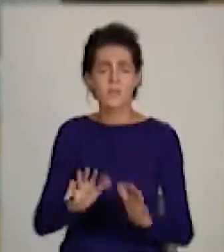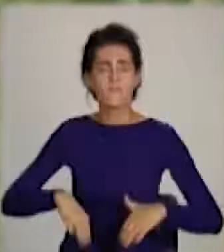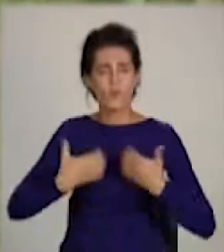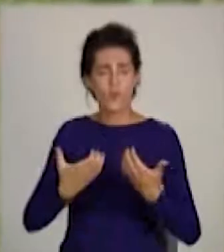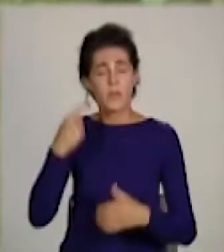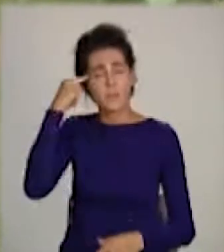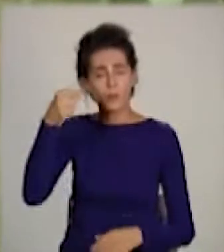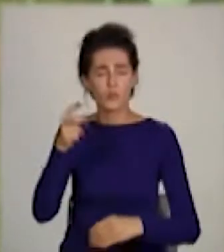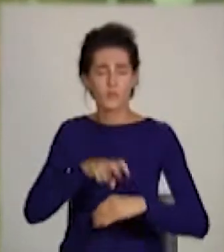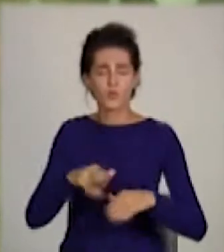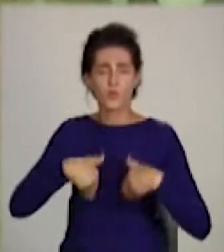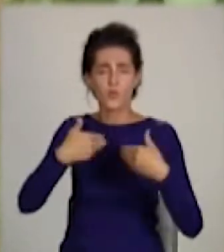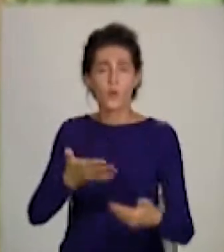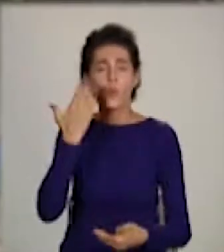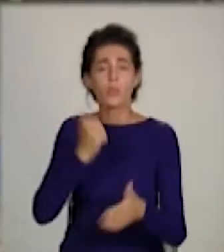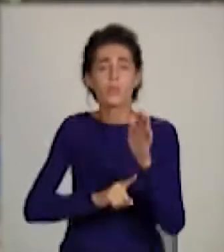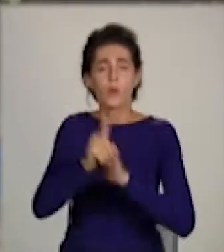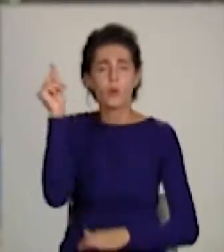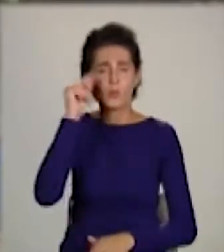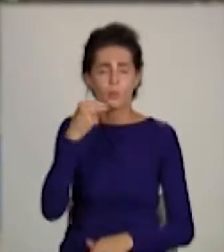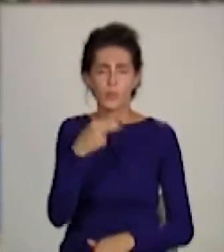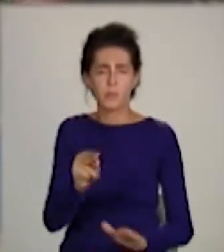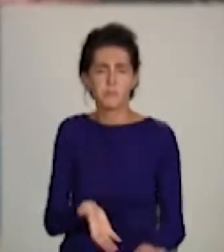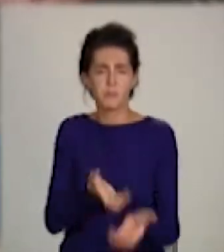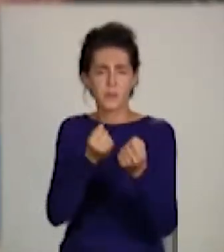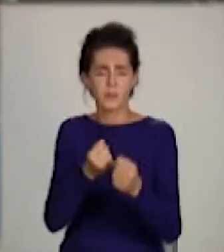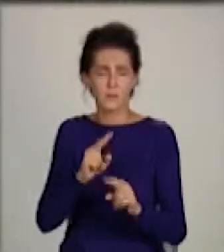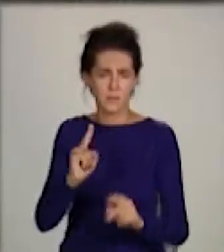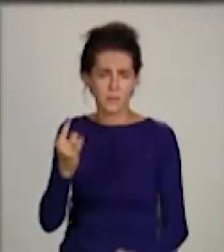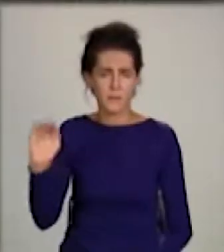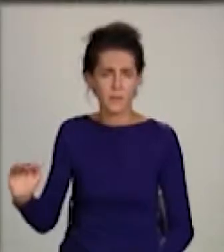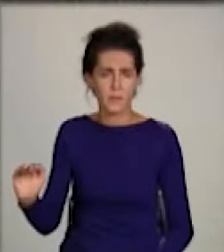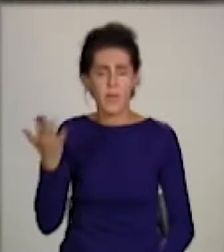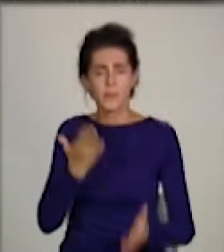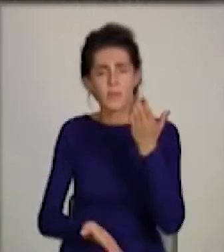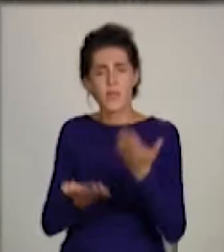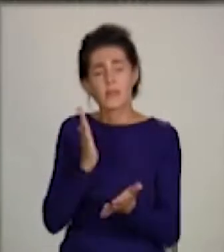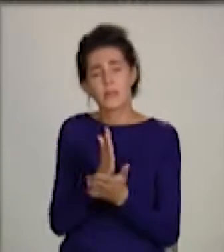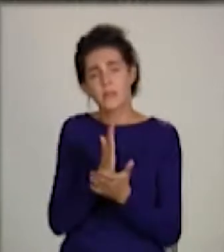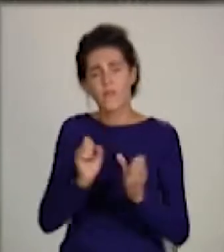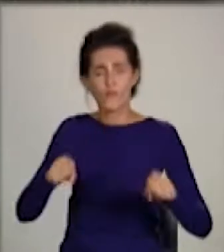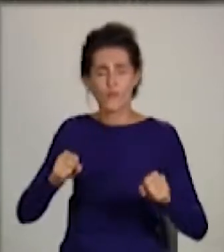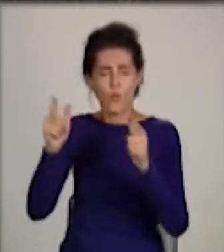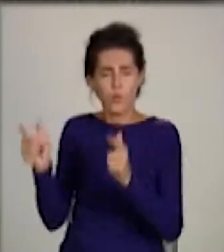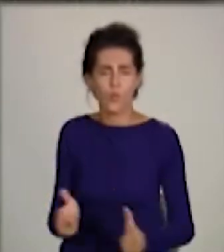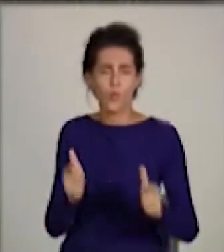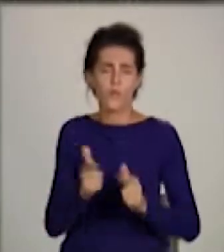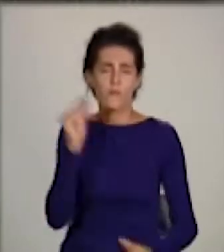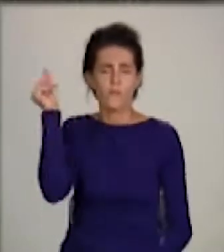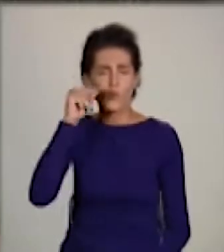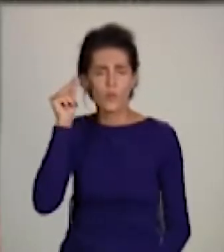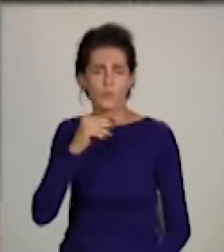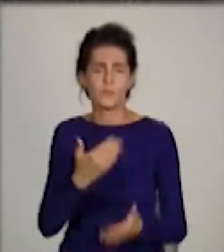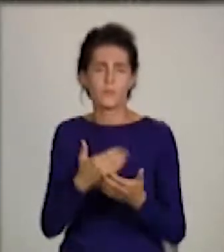Психологи радять перед навчальним процесом всіляко підтримувати дитину. Возможно, є смисл начать підготовку к учебному году з поиска